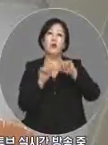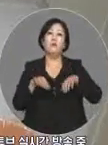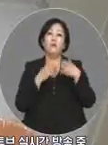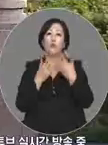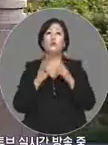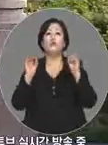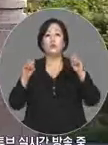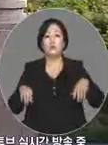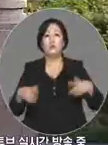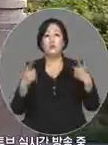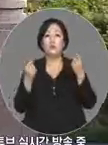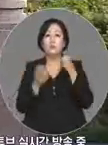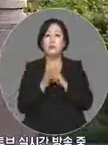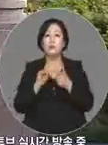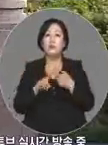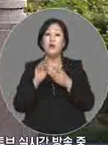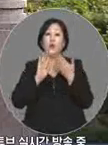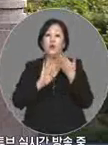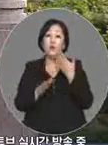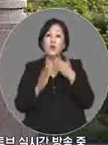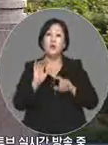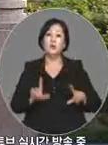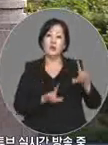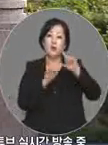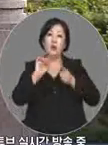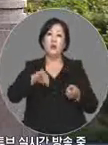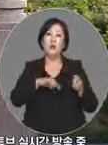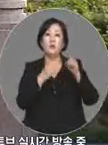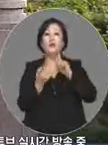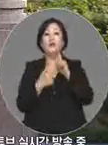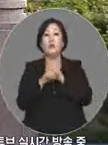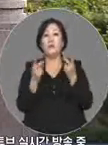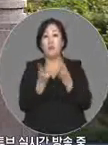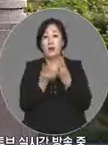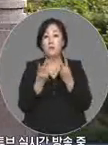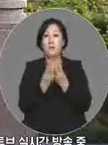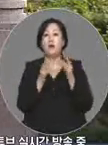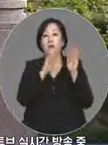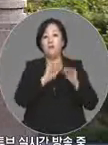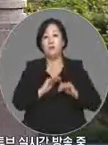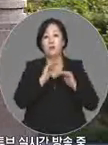잃어버렸습니다. 코로나19 이후 일상 회복을 위한 출구 전략이